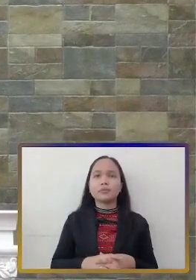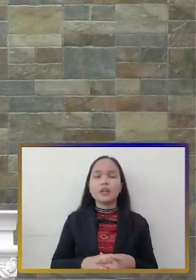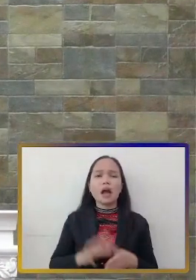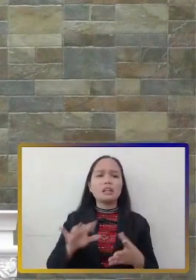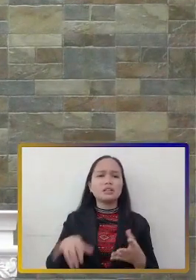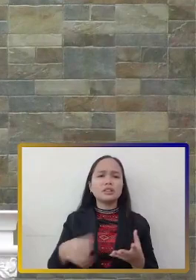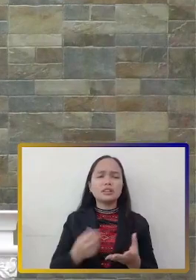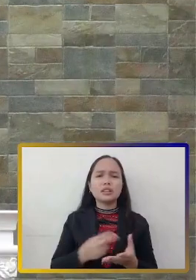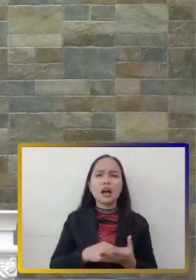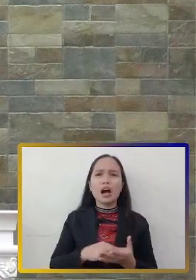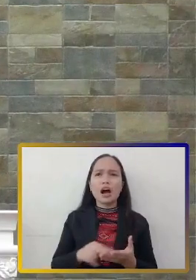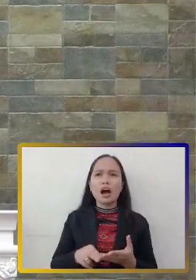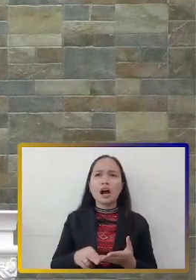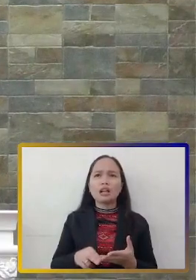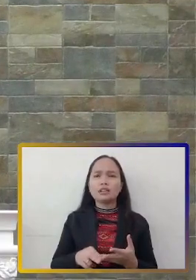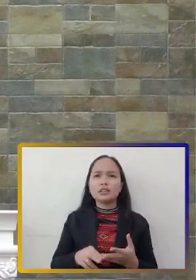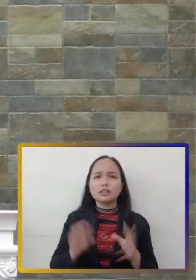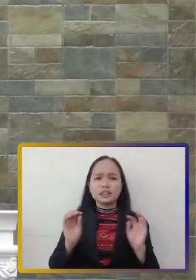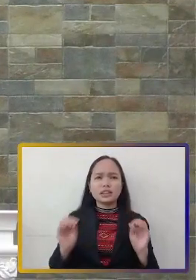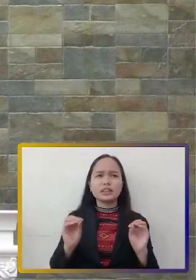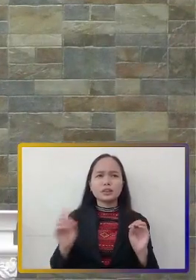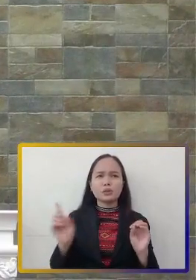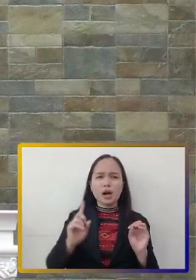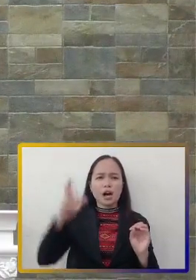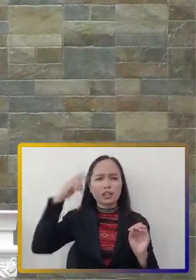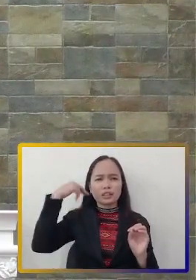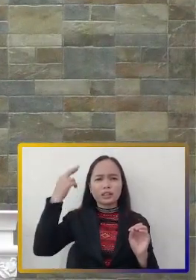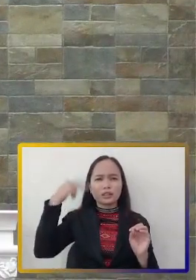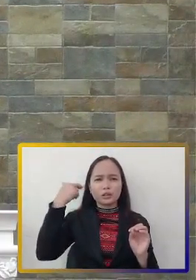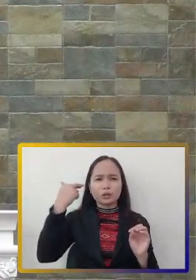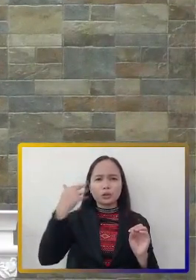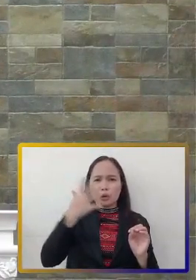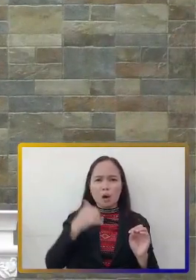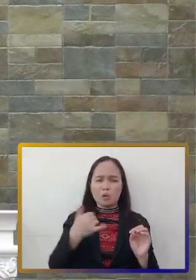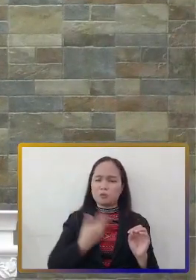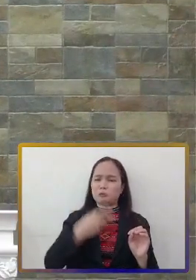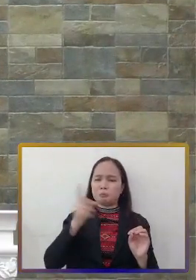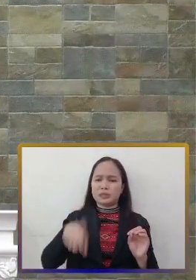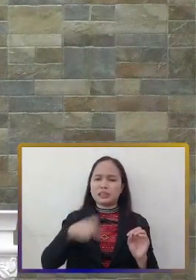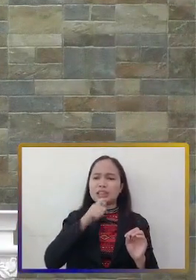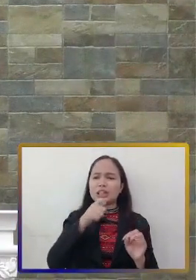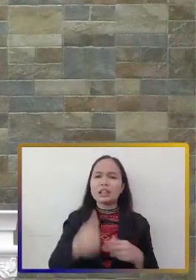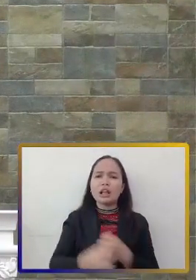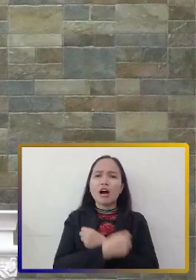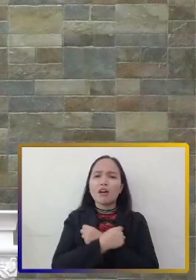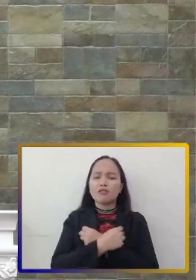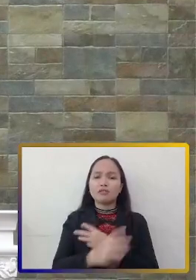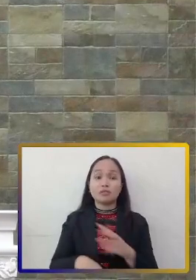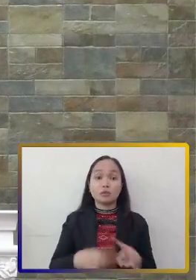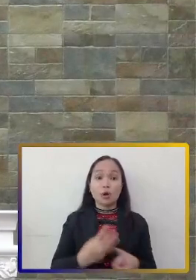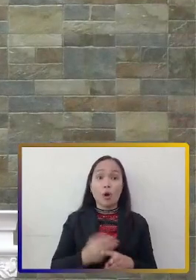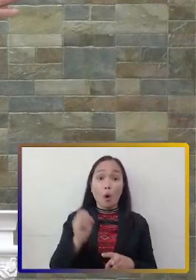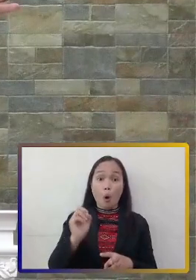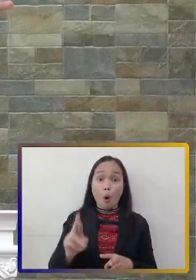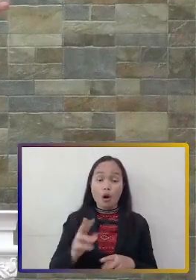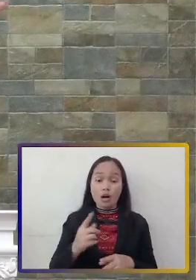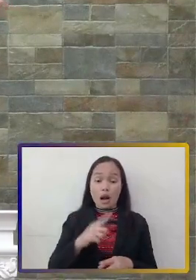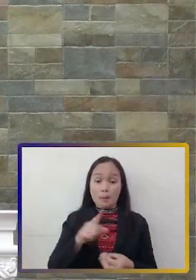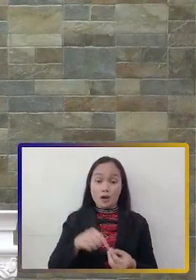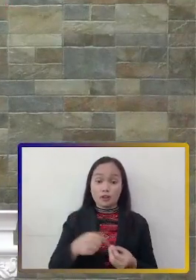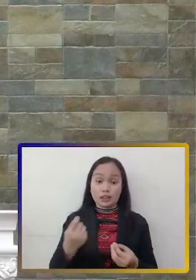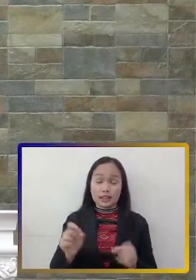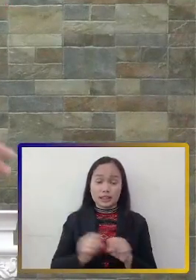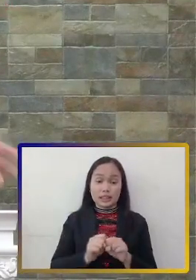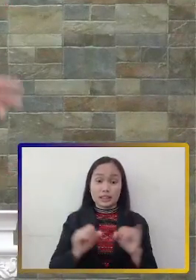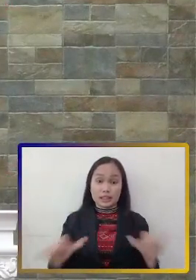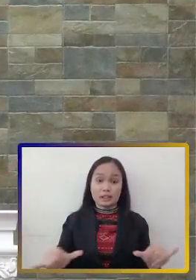ano ang ibig sabihin, ang rason kung bakit hindi po dapat natin mahalin ang mundo o yung sistema ng mundo o